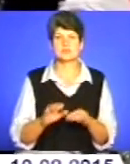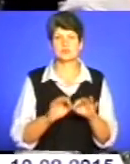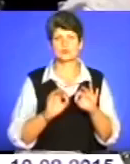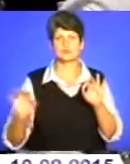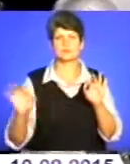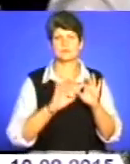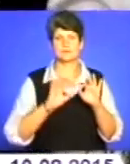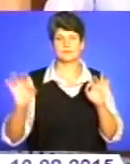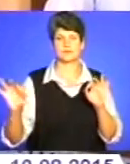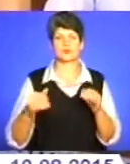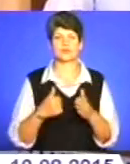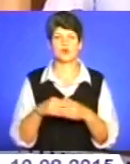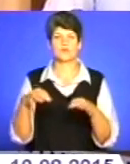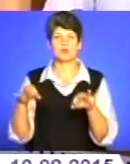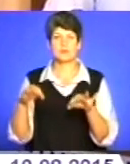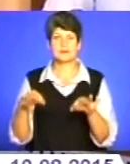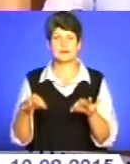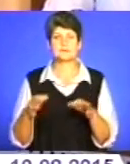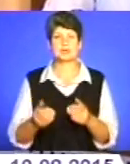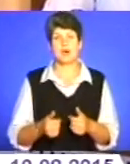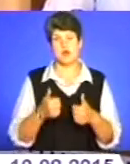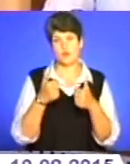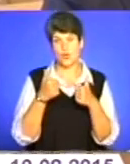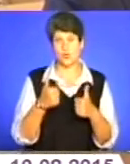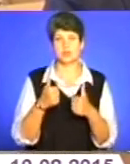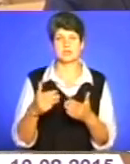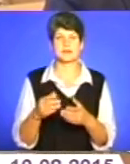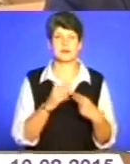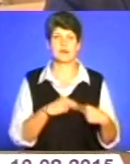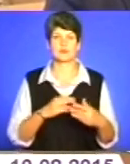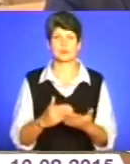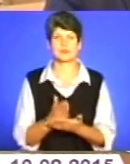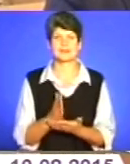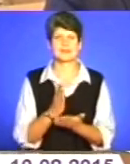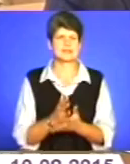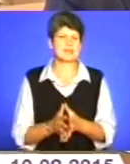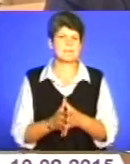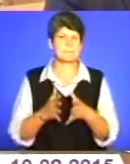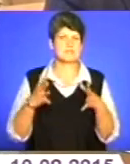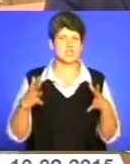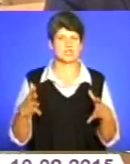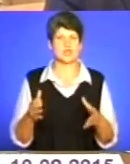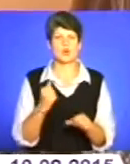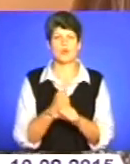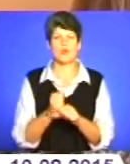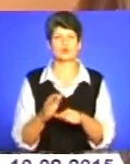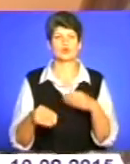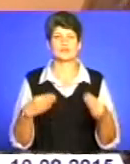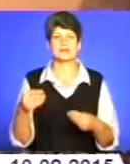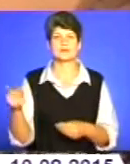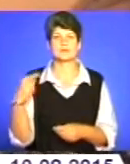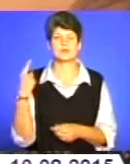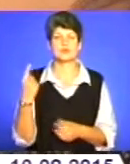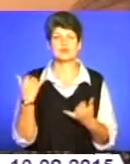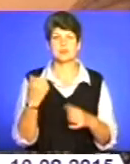мереж до автомобілів. А завдяки вдалій кадровій політиці підприємство стало одним з найбільших роботодавців Тернопілля. Сьогодні на заводі